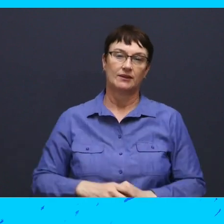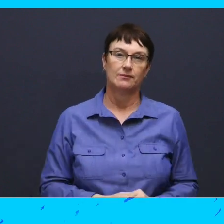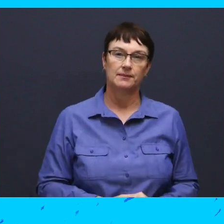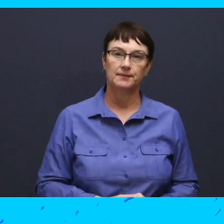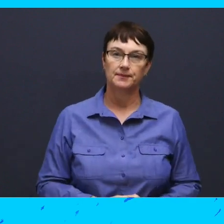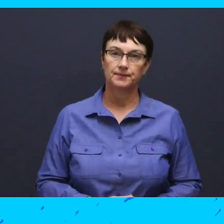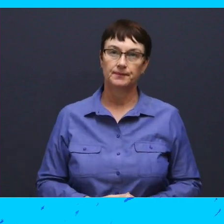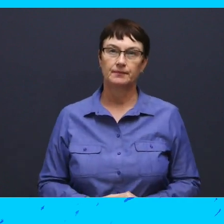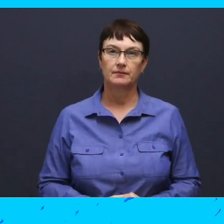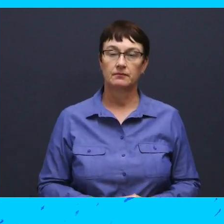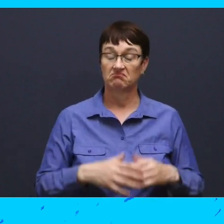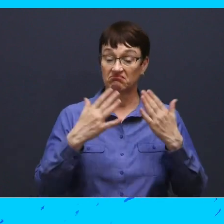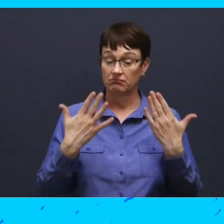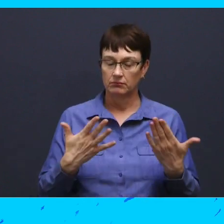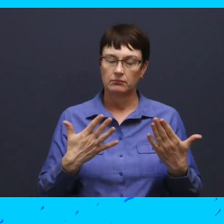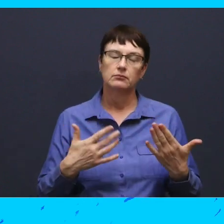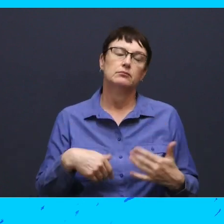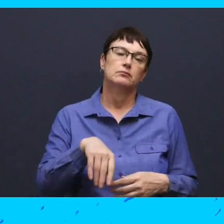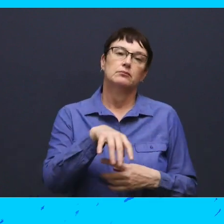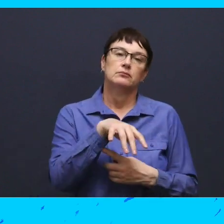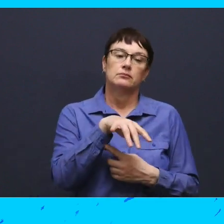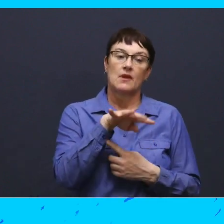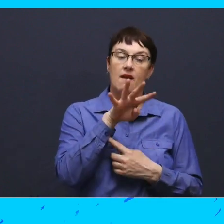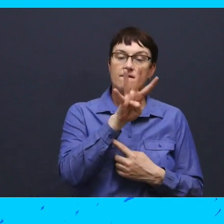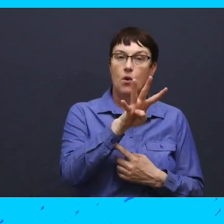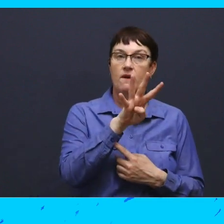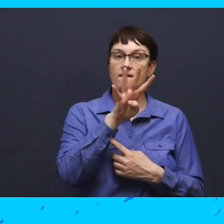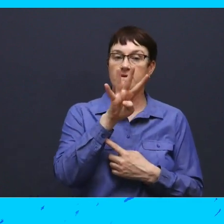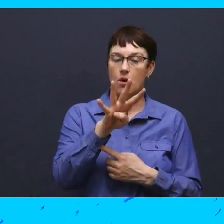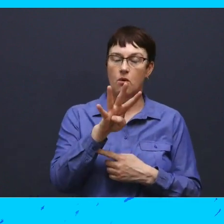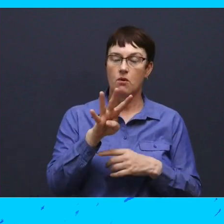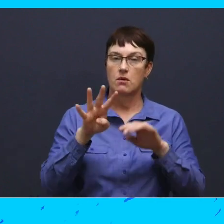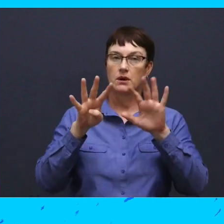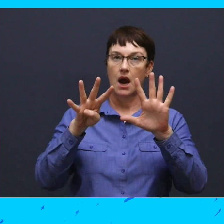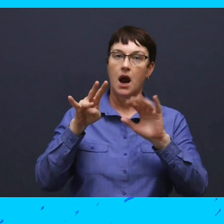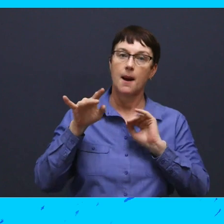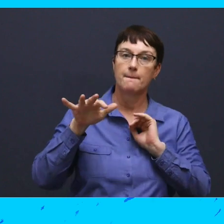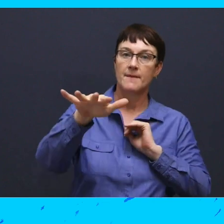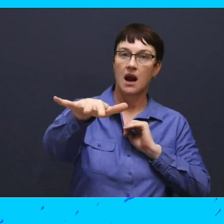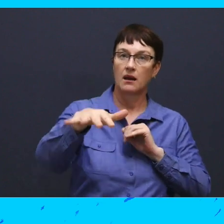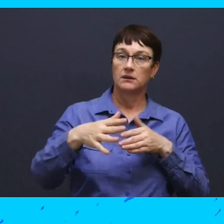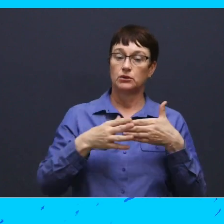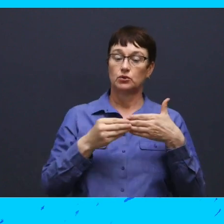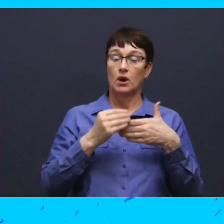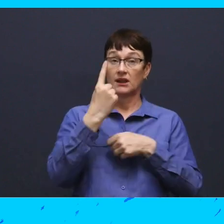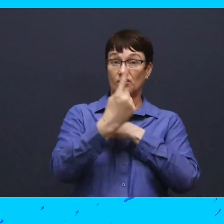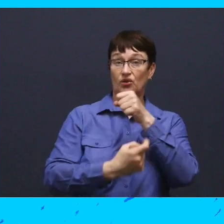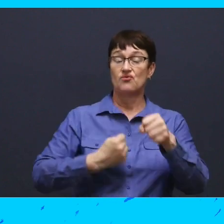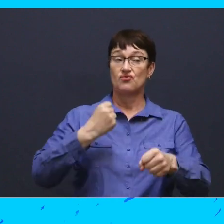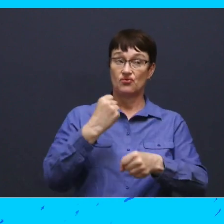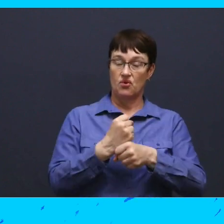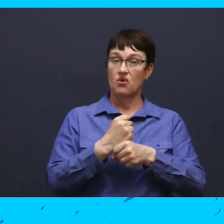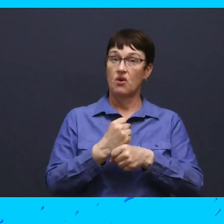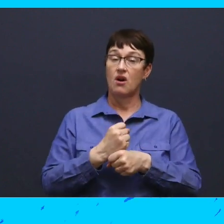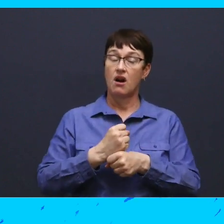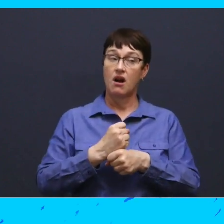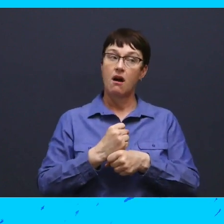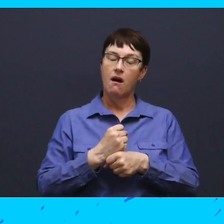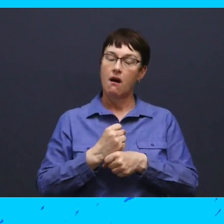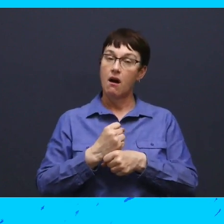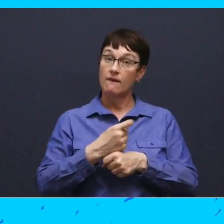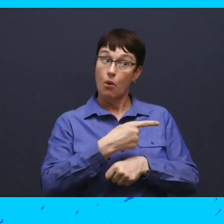aussi réduit, ce qui pourrait améliorer la santé des jeunes.